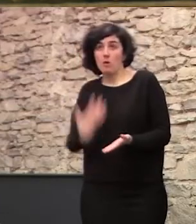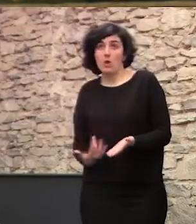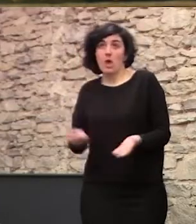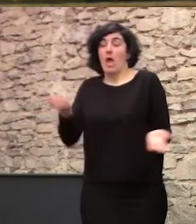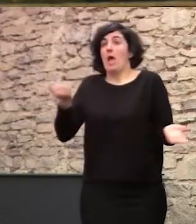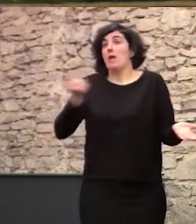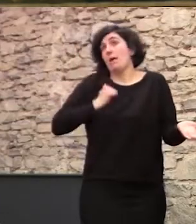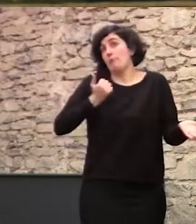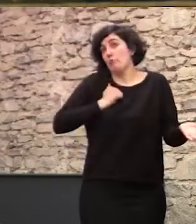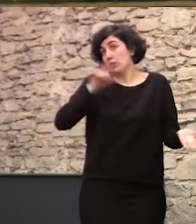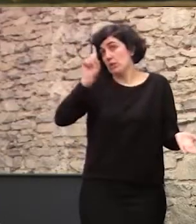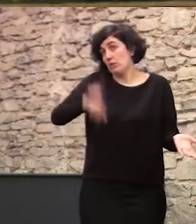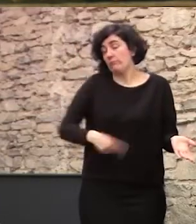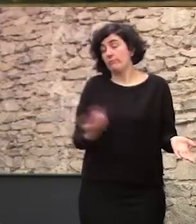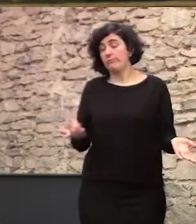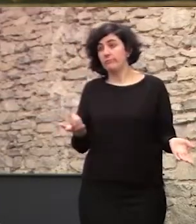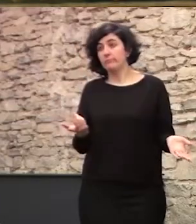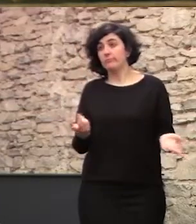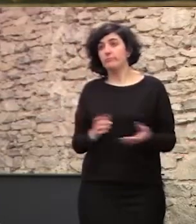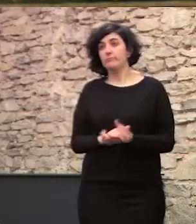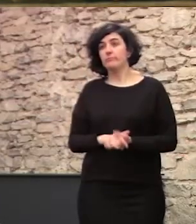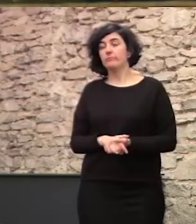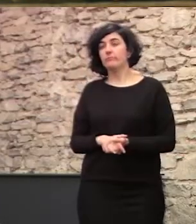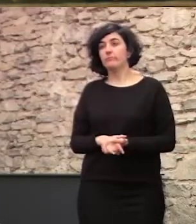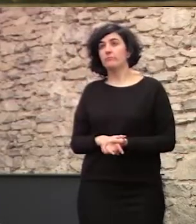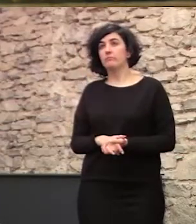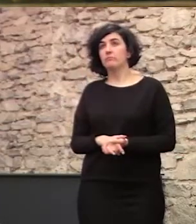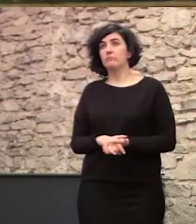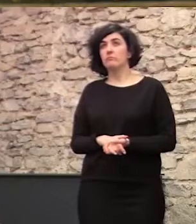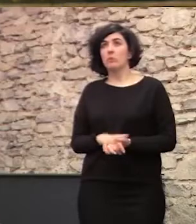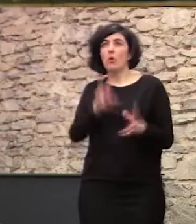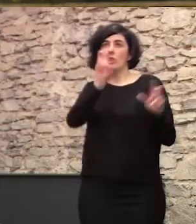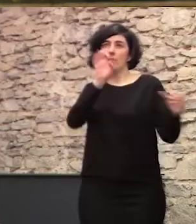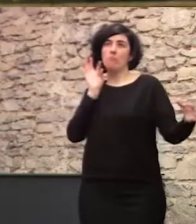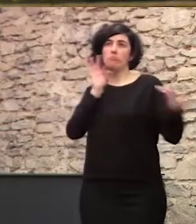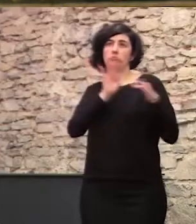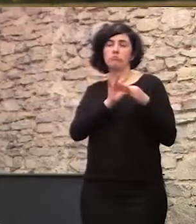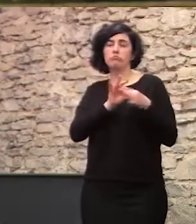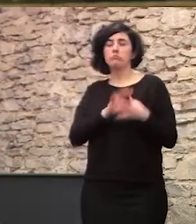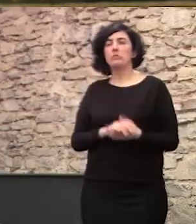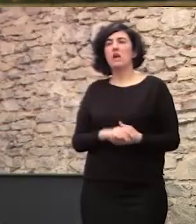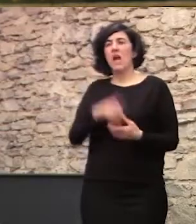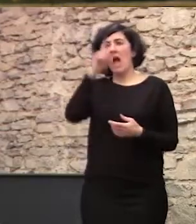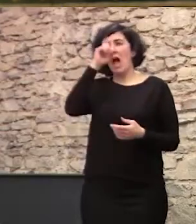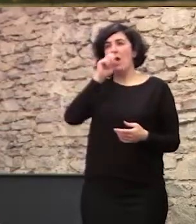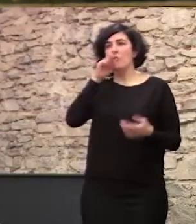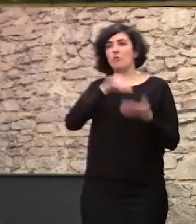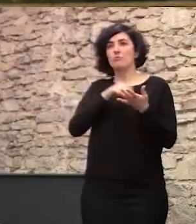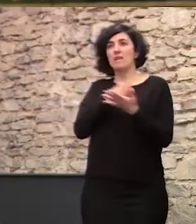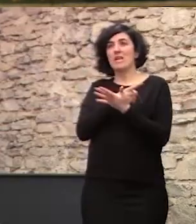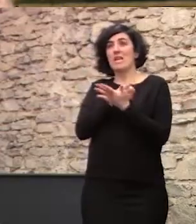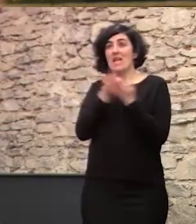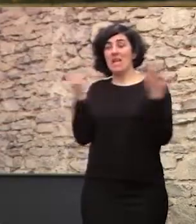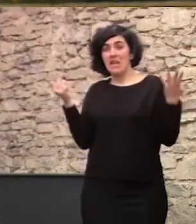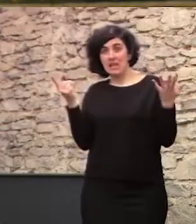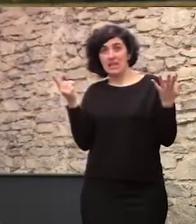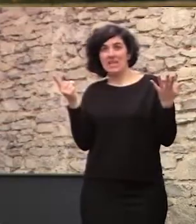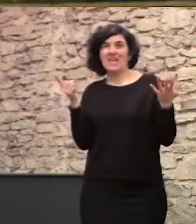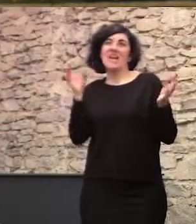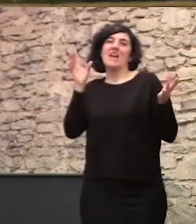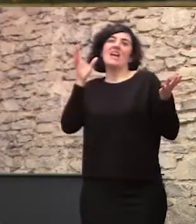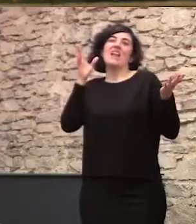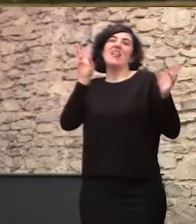aproposa zen kokatzeko liburua. Bai, bai gaina, bueno, 2016an gertatzen da, ez dago